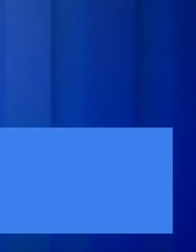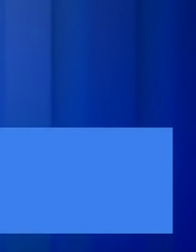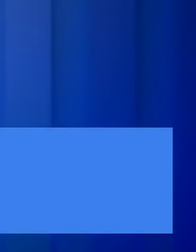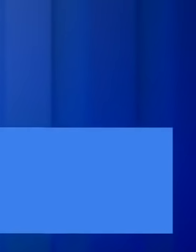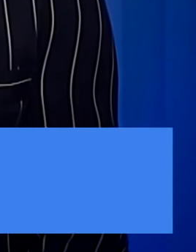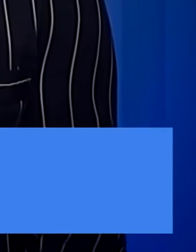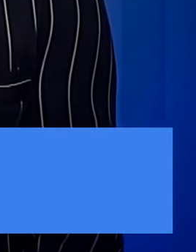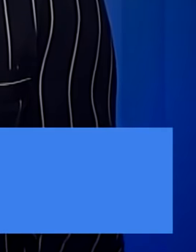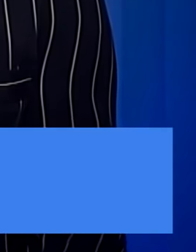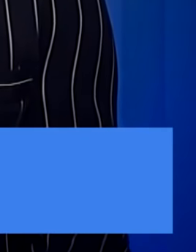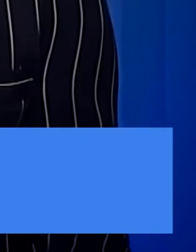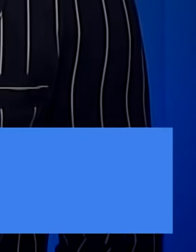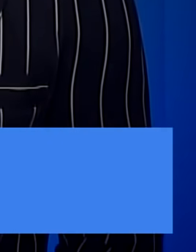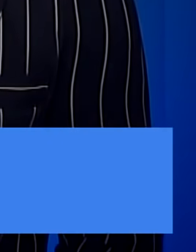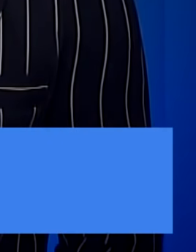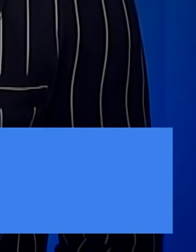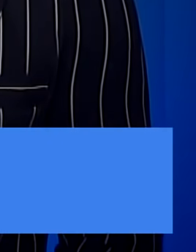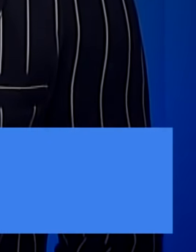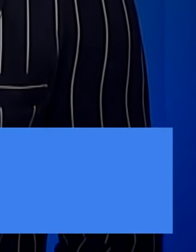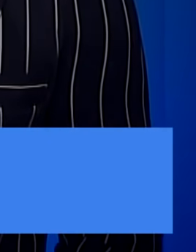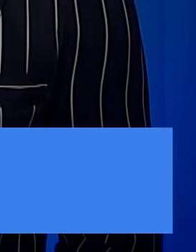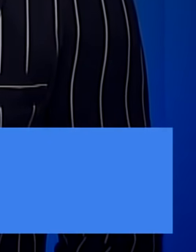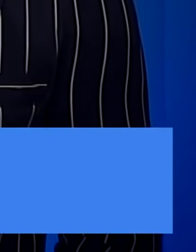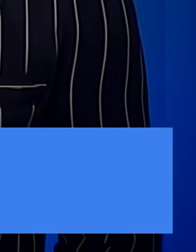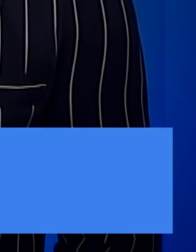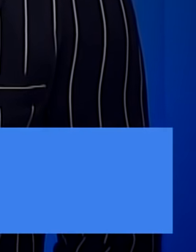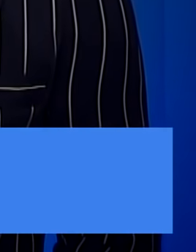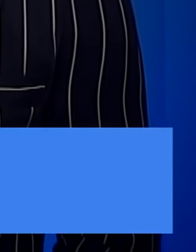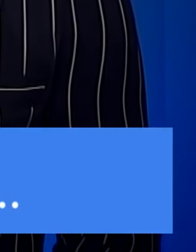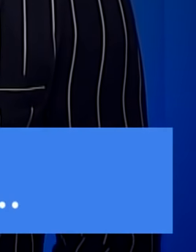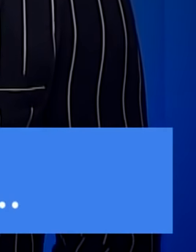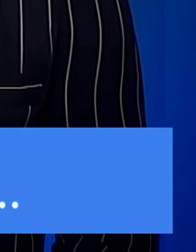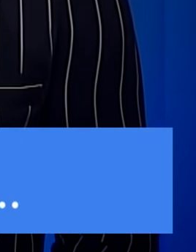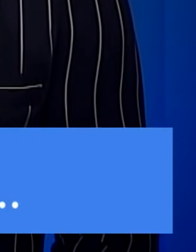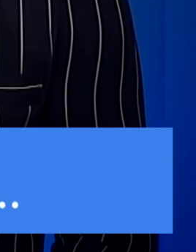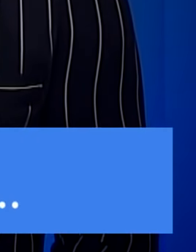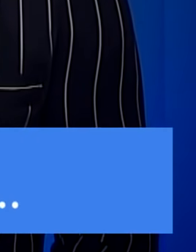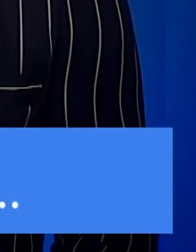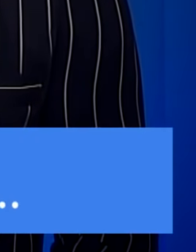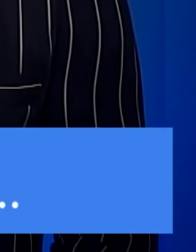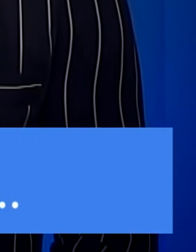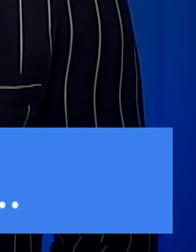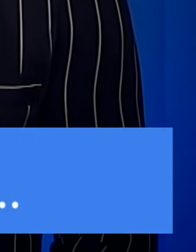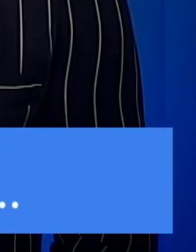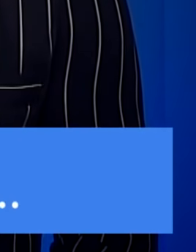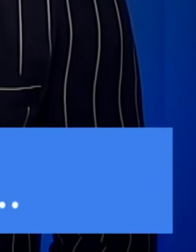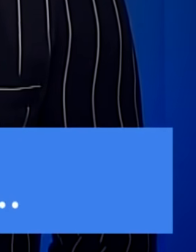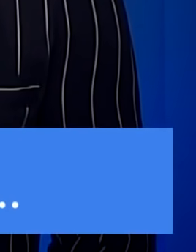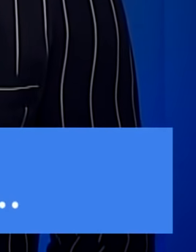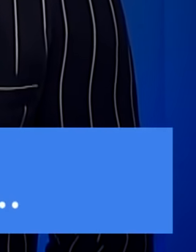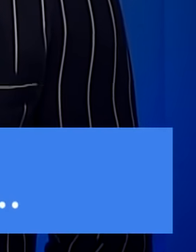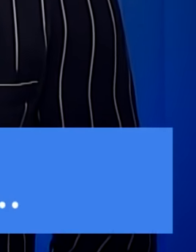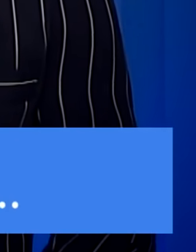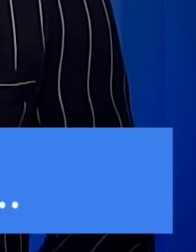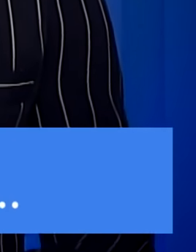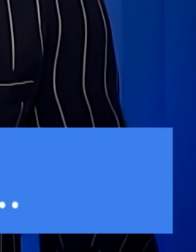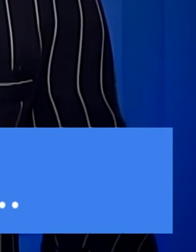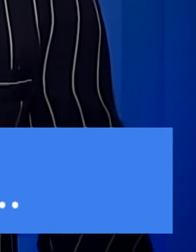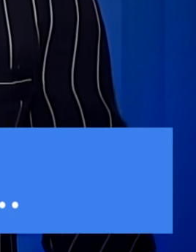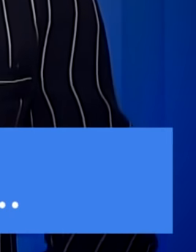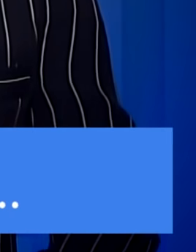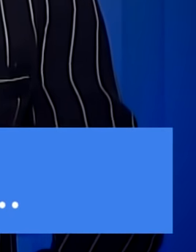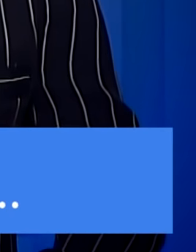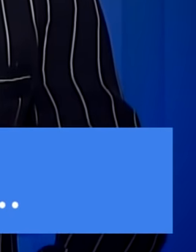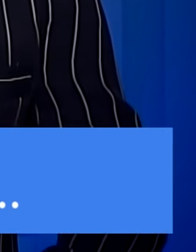대장동 관련해서 한 말씀 해주셨는데요. 국민의힘 쪽을 의심해야 되는데 우리 안에도 저를 자꾸 공격하고 의심하는 부분인데 그에 대한 의견을 한번 우리